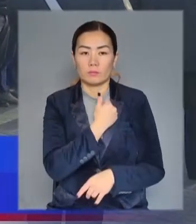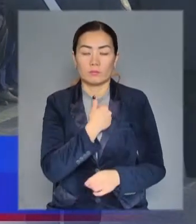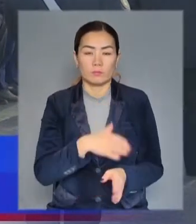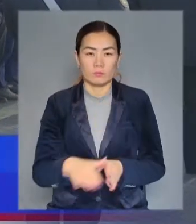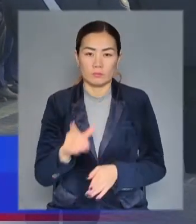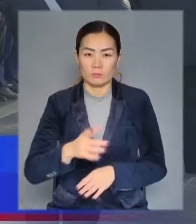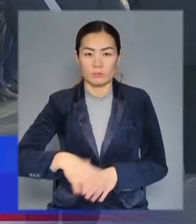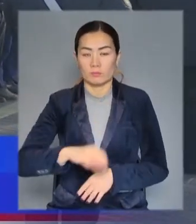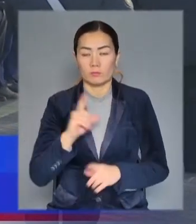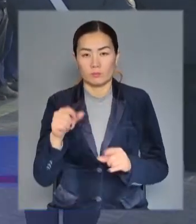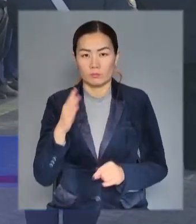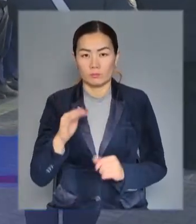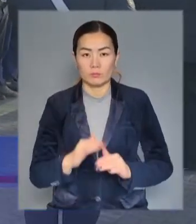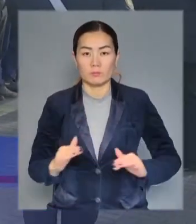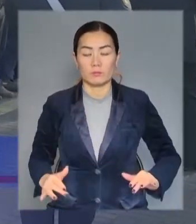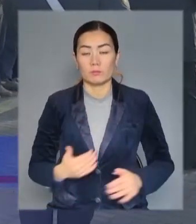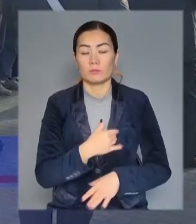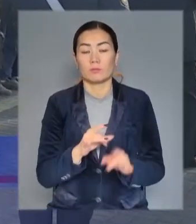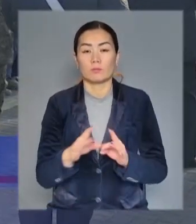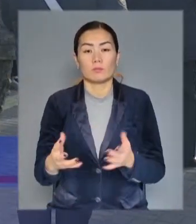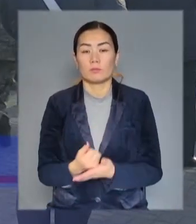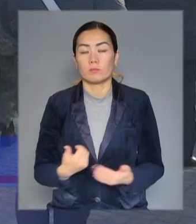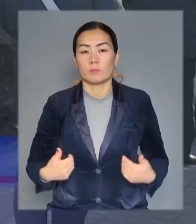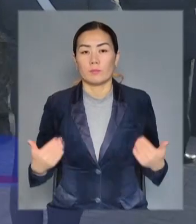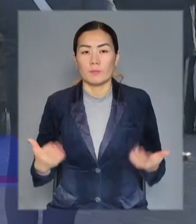өтеуге бара жатырмын. Енді балаларға айтарым тек қана сәттілік.